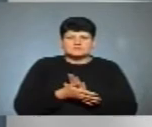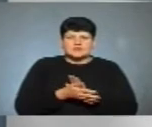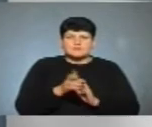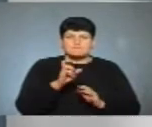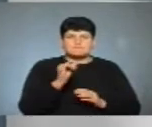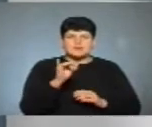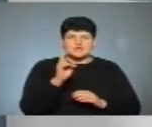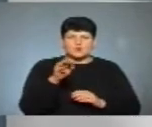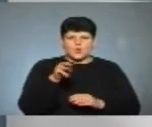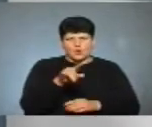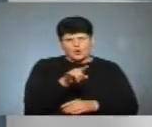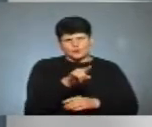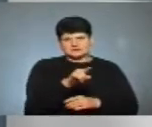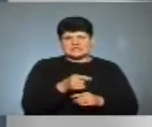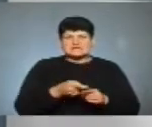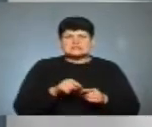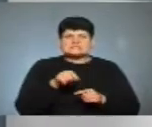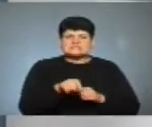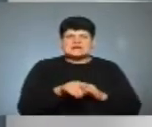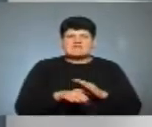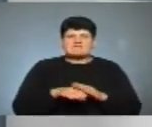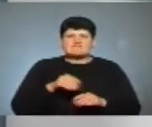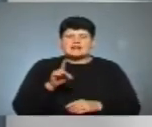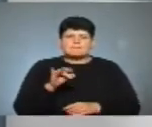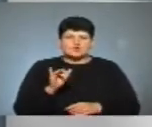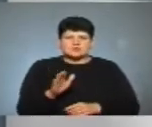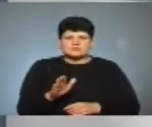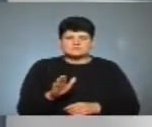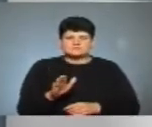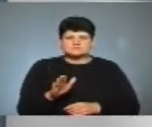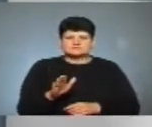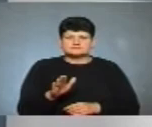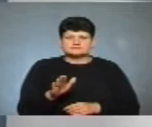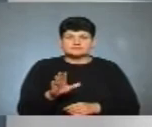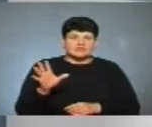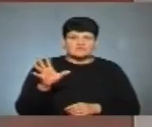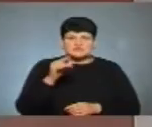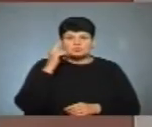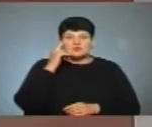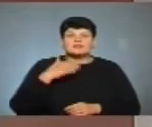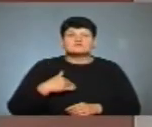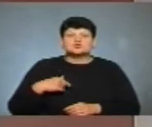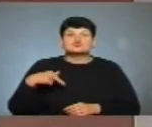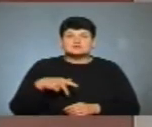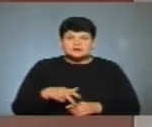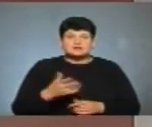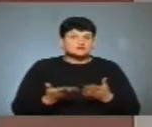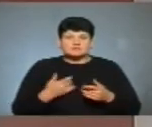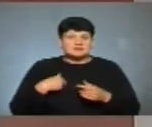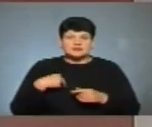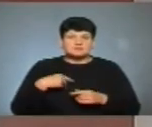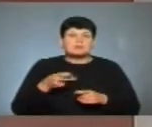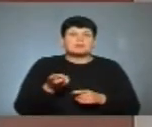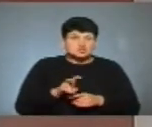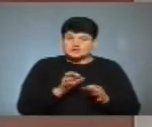бойкот, я би сказав, цих виборів, як, ну, скажімо... Тобто всі подумали, навіщо йти, ми вже раз пішли, нічого не змінилося, так, і